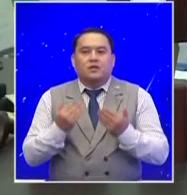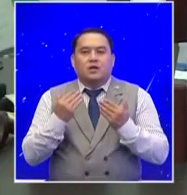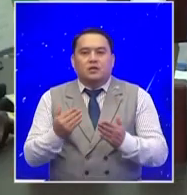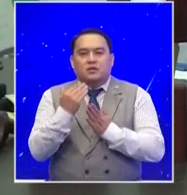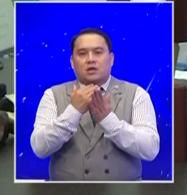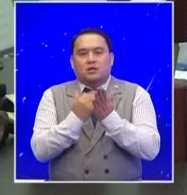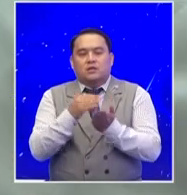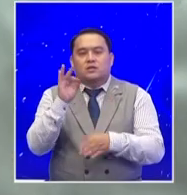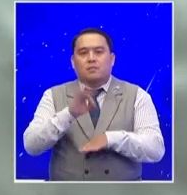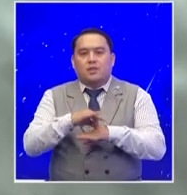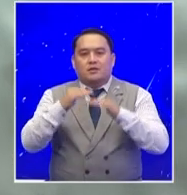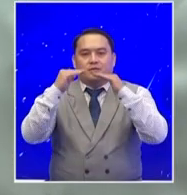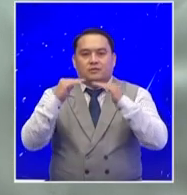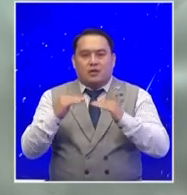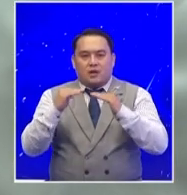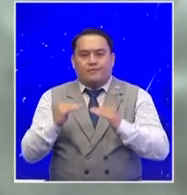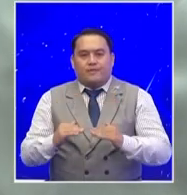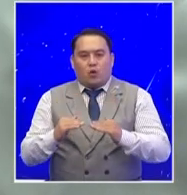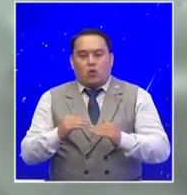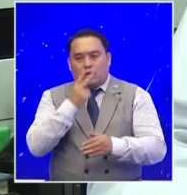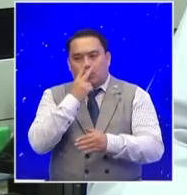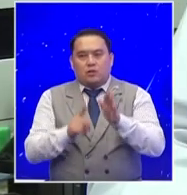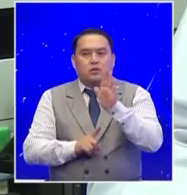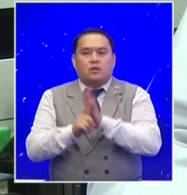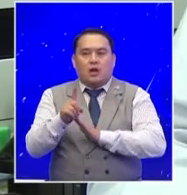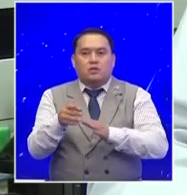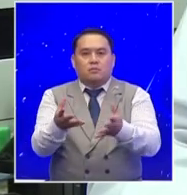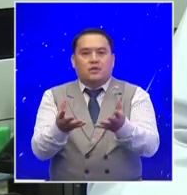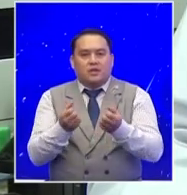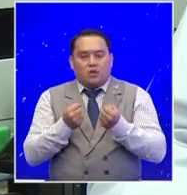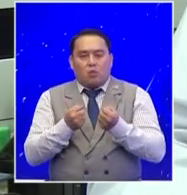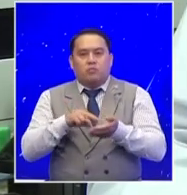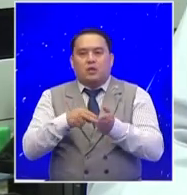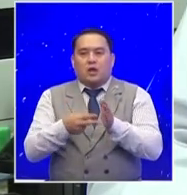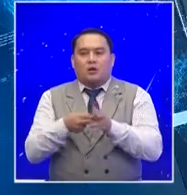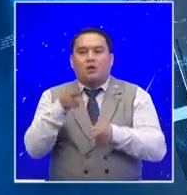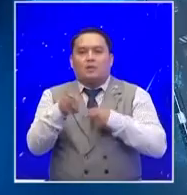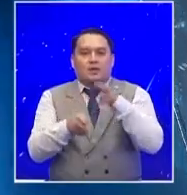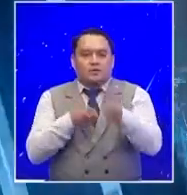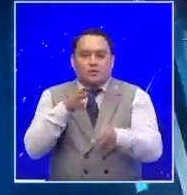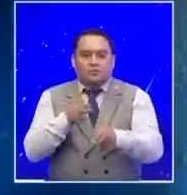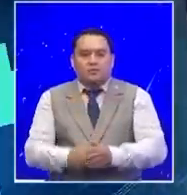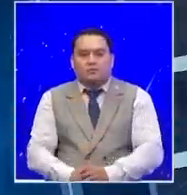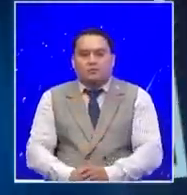статистика заболеваемости на спаде, медучреждение уже начало проводить прием пациентов и плановые операции.